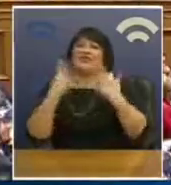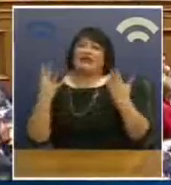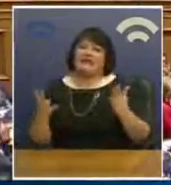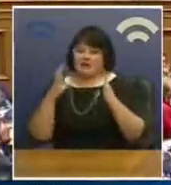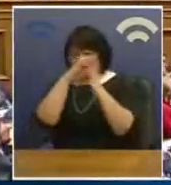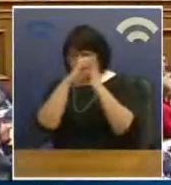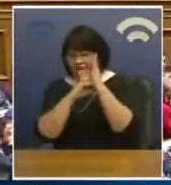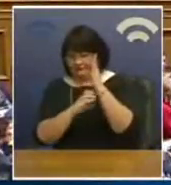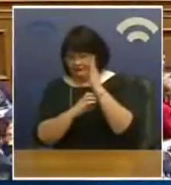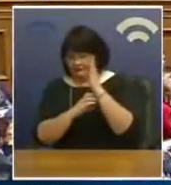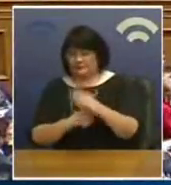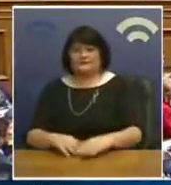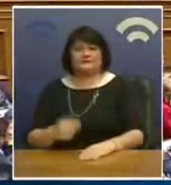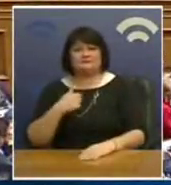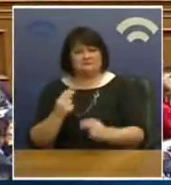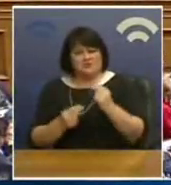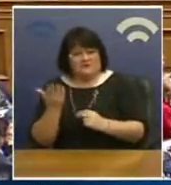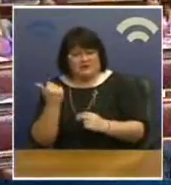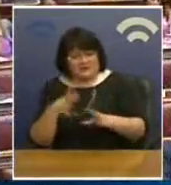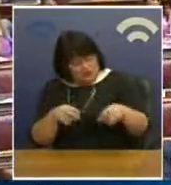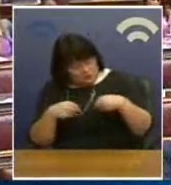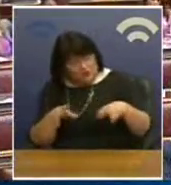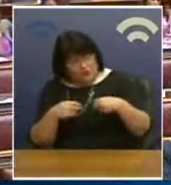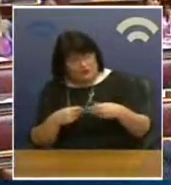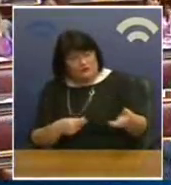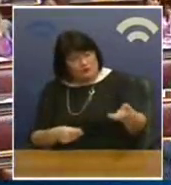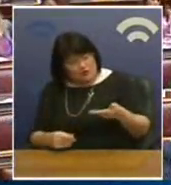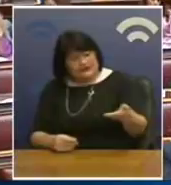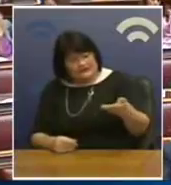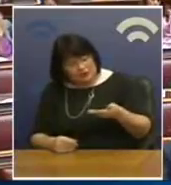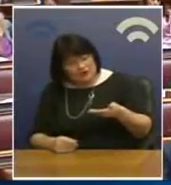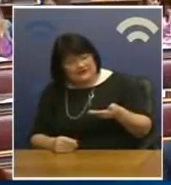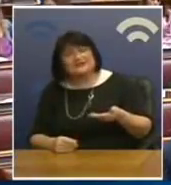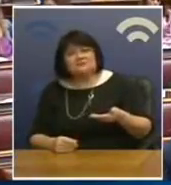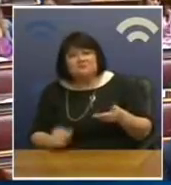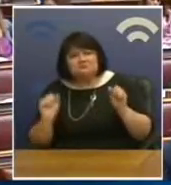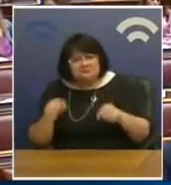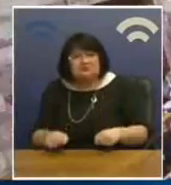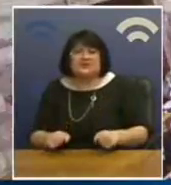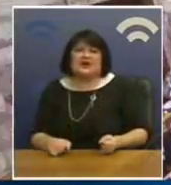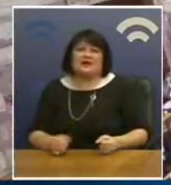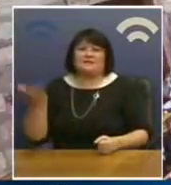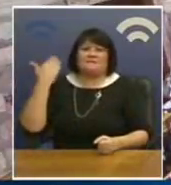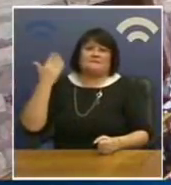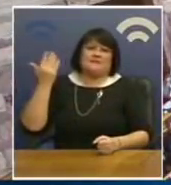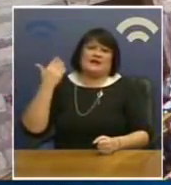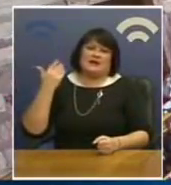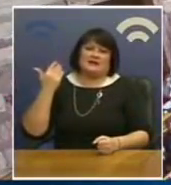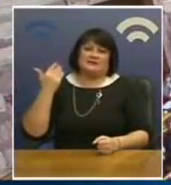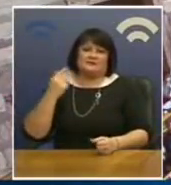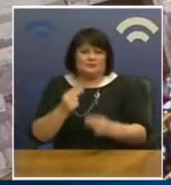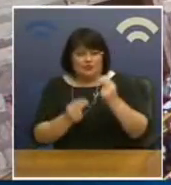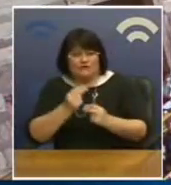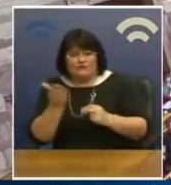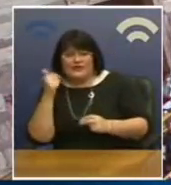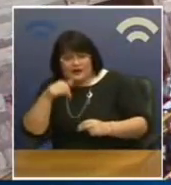Εμείς δεν είχαμε λοιπόν πρόβλημα να υιοθετήσουμε τις προτάσεις σας αυτές στην προηγούμενη Βουλή και δεν έχουμε πρόβλημα σήμερα